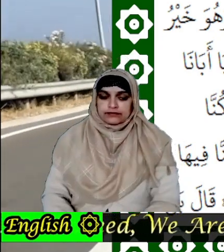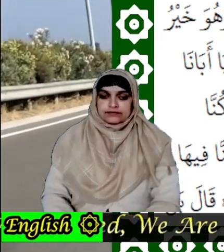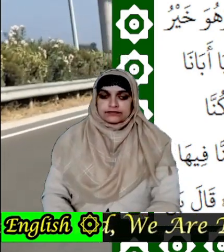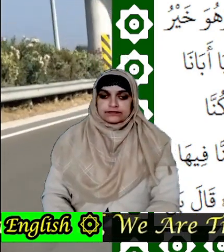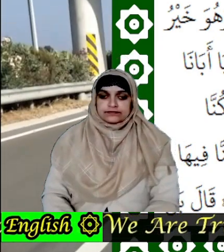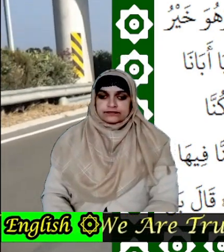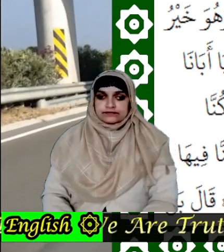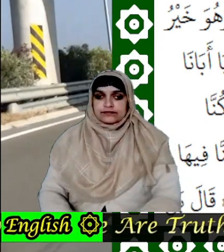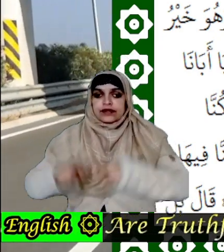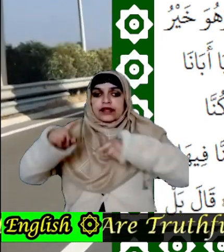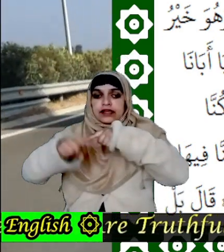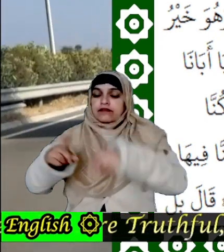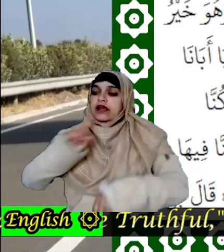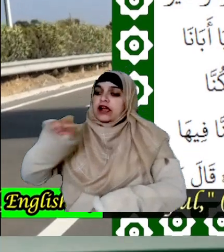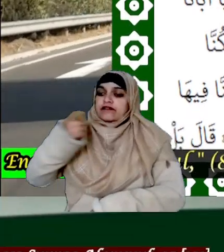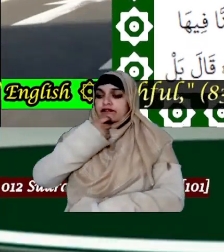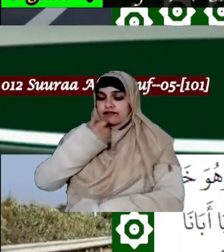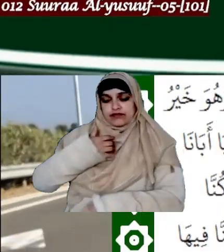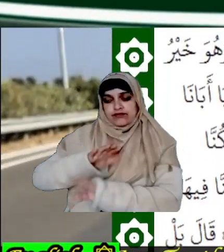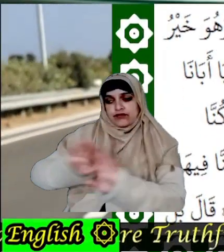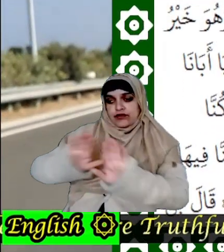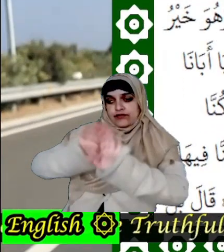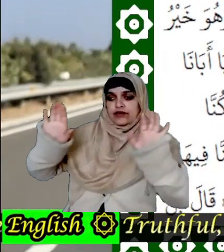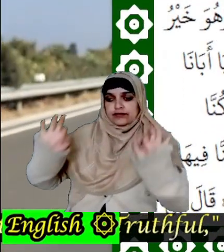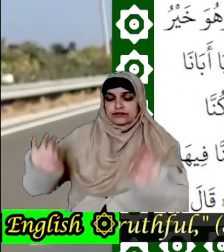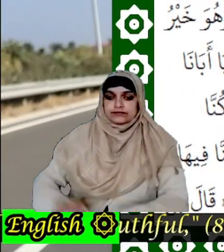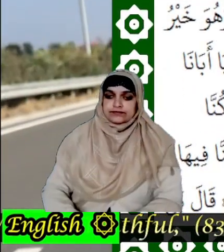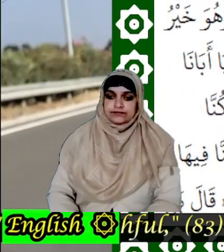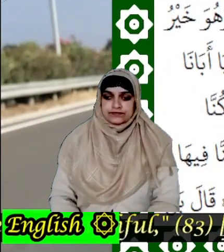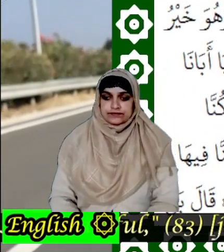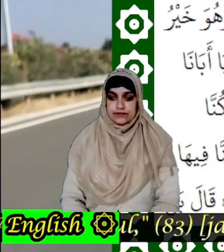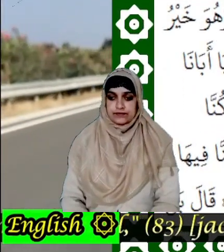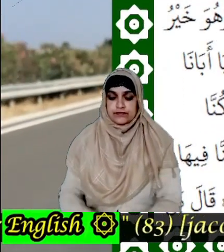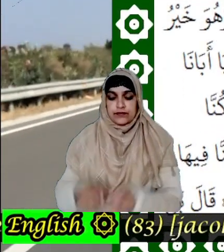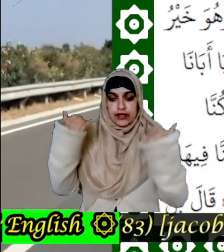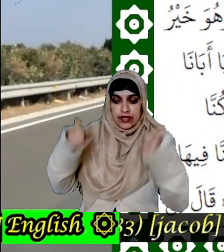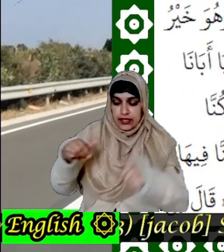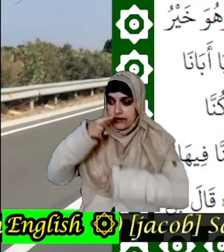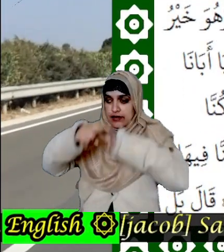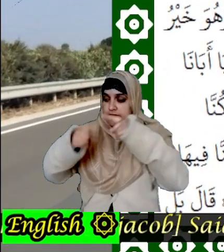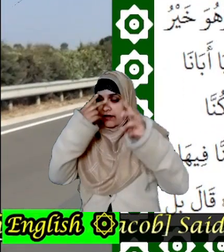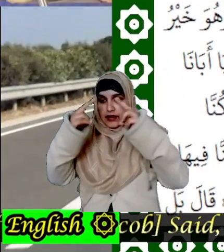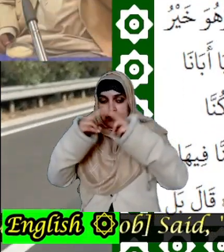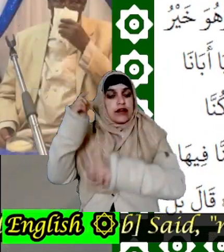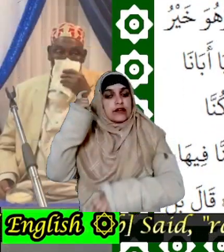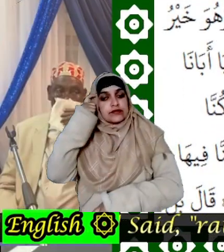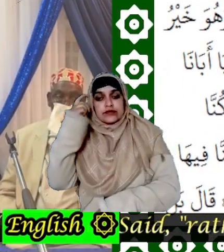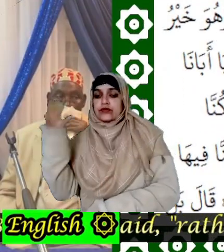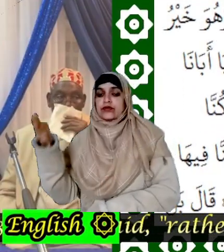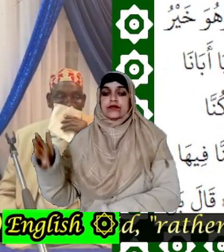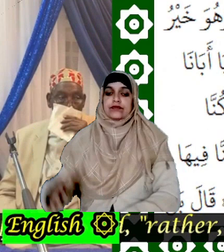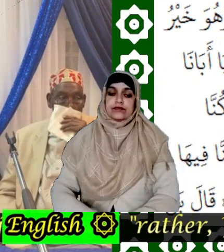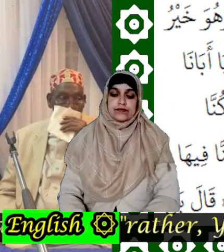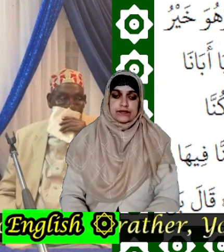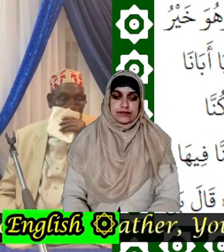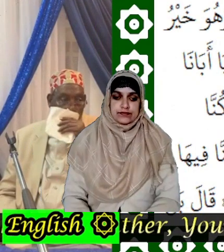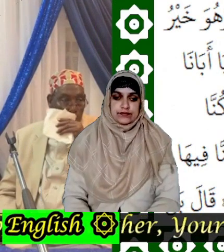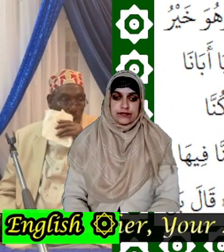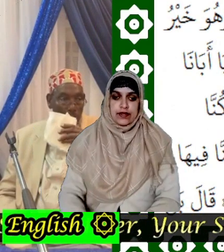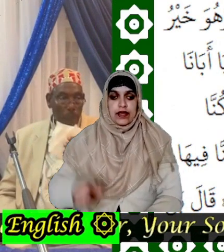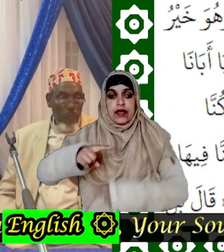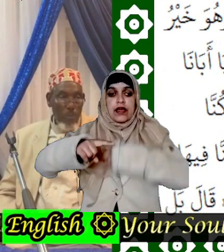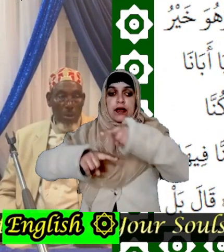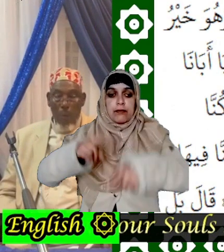نتنبين إنما سألنا ما جزاو السارق له قالني هاتو رأي سنبرا معلومة غافا نمالي